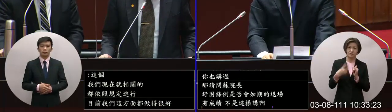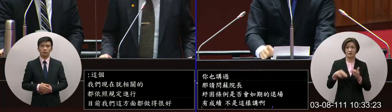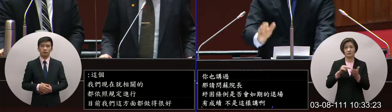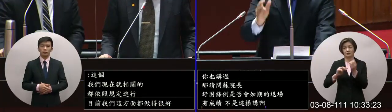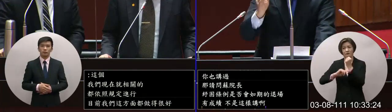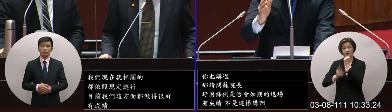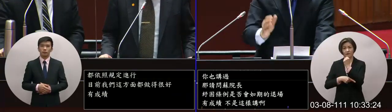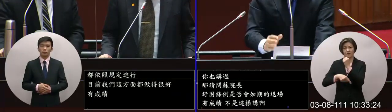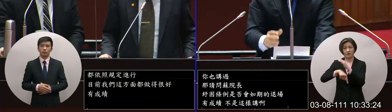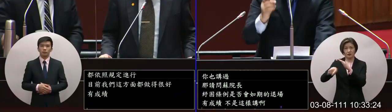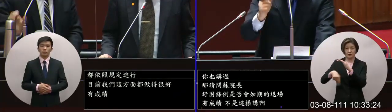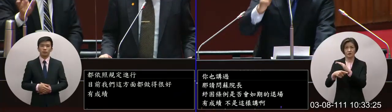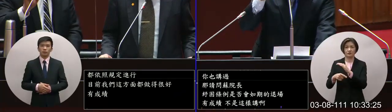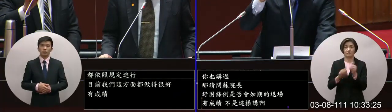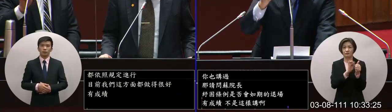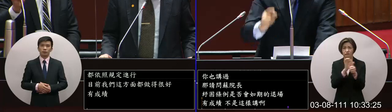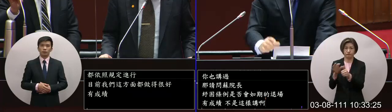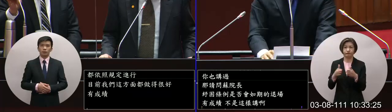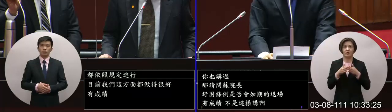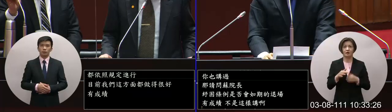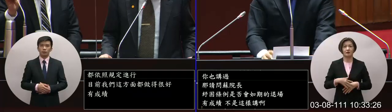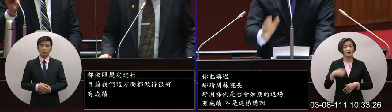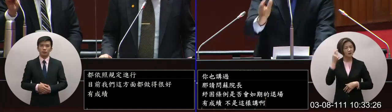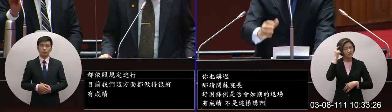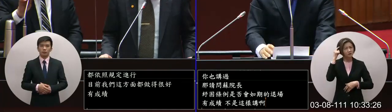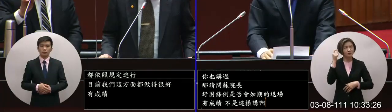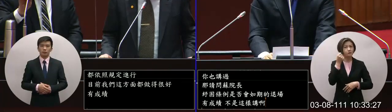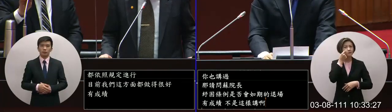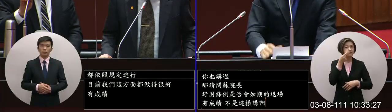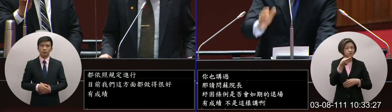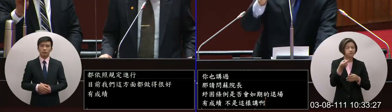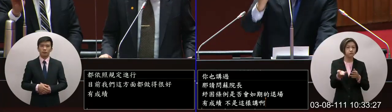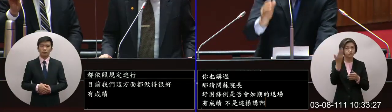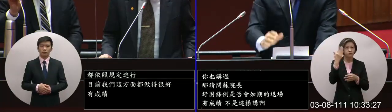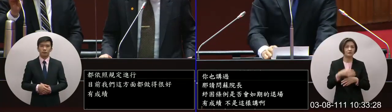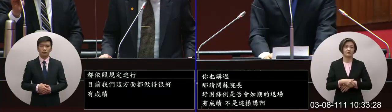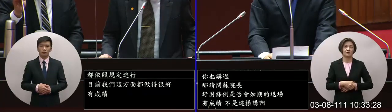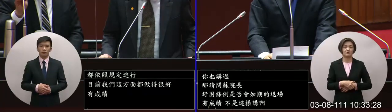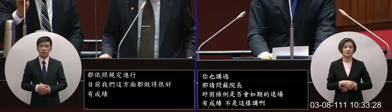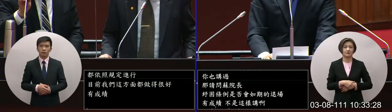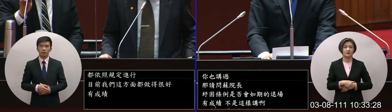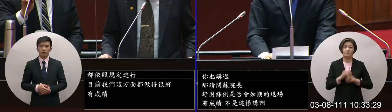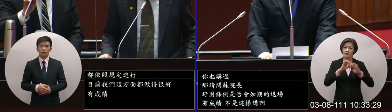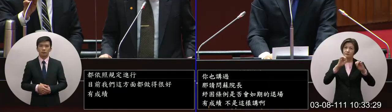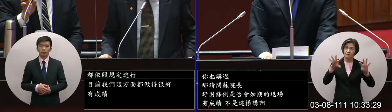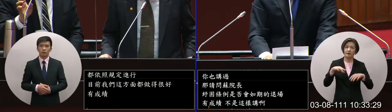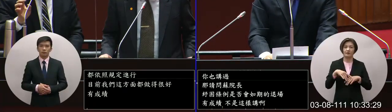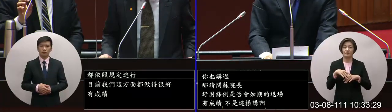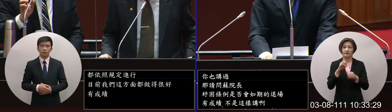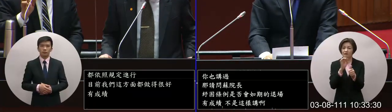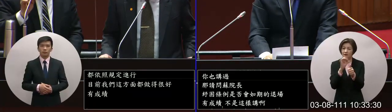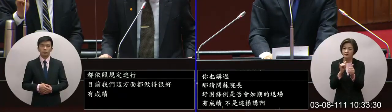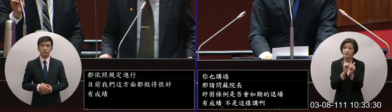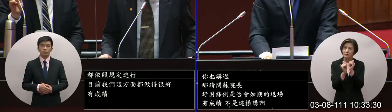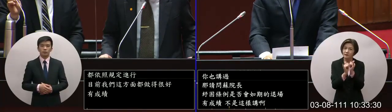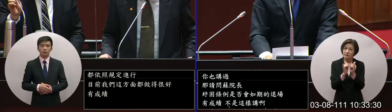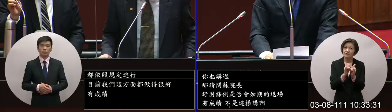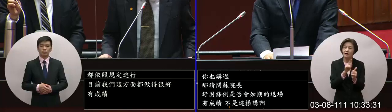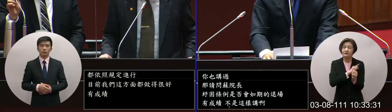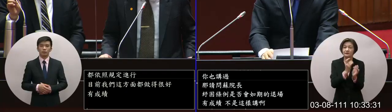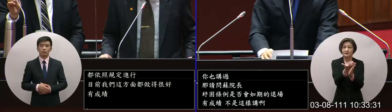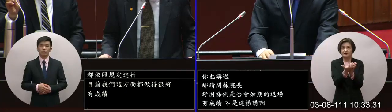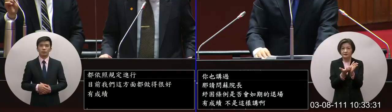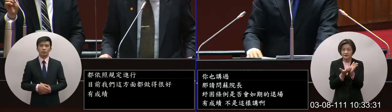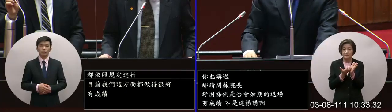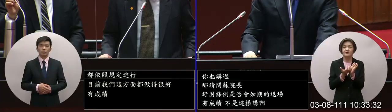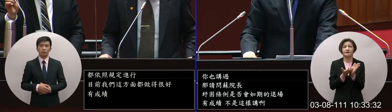个很重要啊。本席认为至少要一个月以上的缓冲时间，让国人有心理上的准备。哦，我